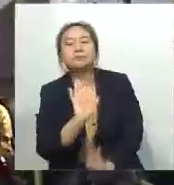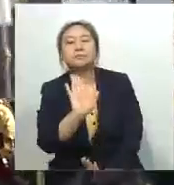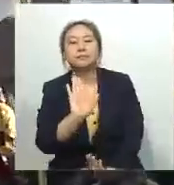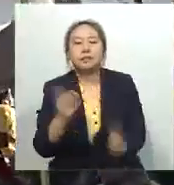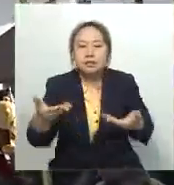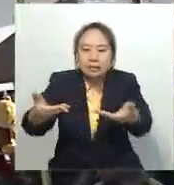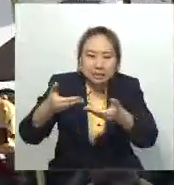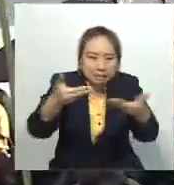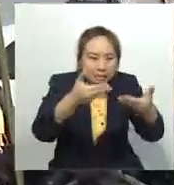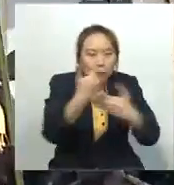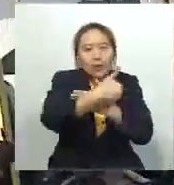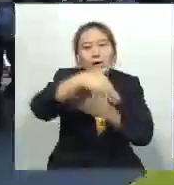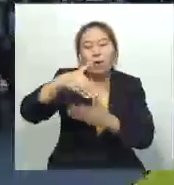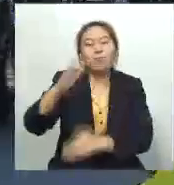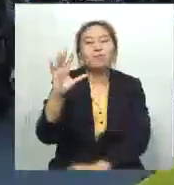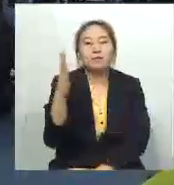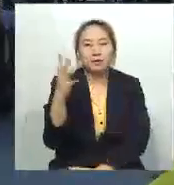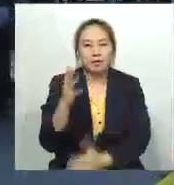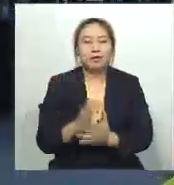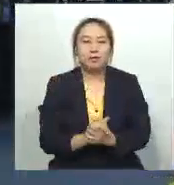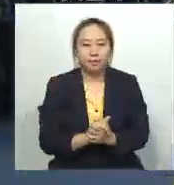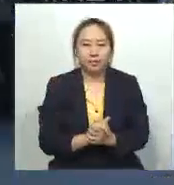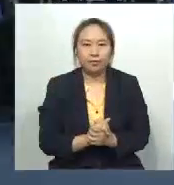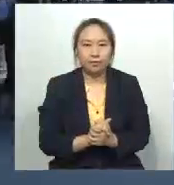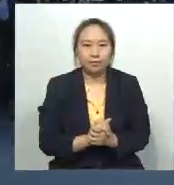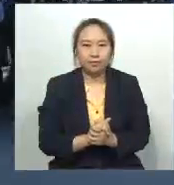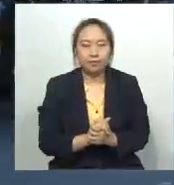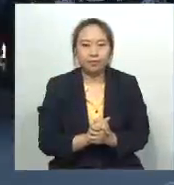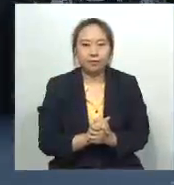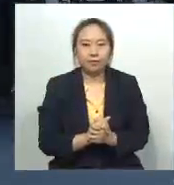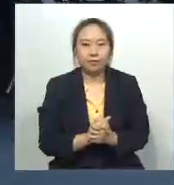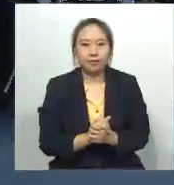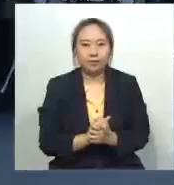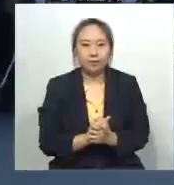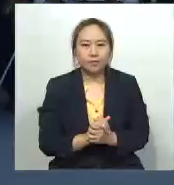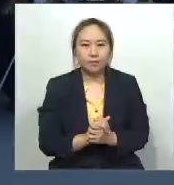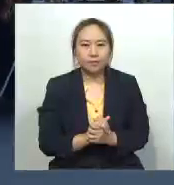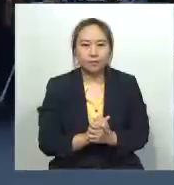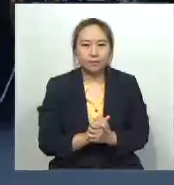การเชิญบุคคลสำคัญต่างประเทศให้เข้าร่วม งานพระราชพิธีบรมราชาภิเษก